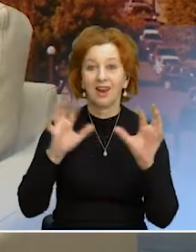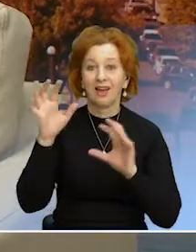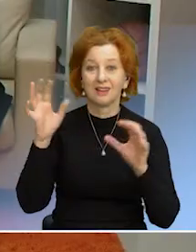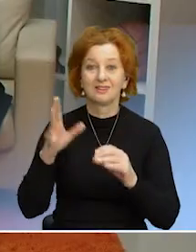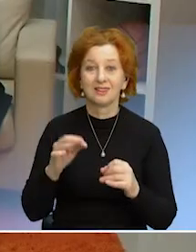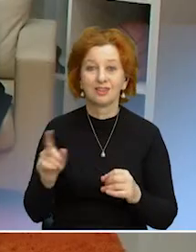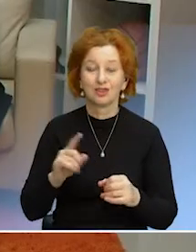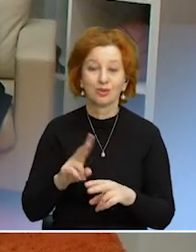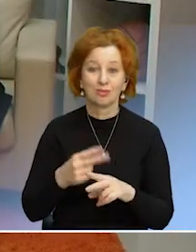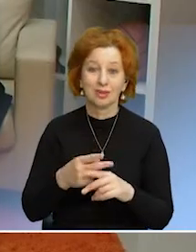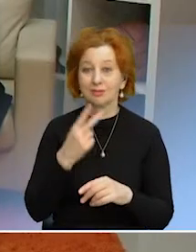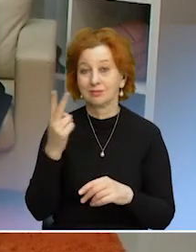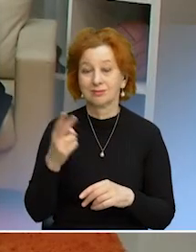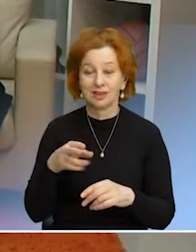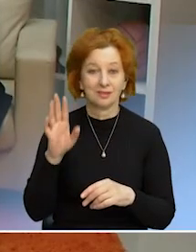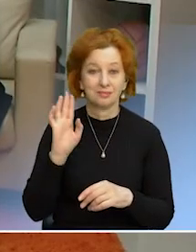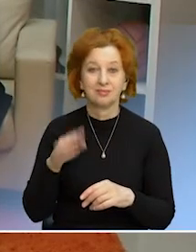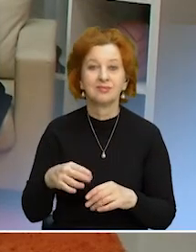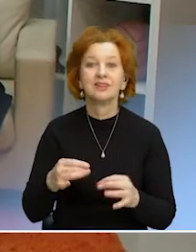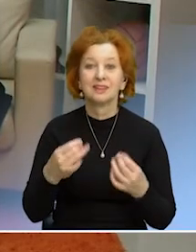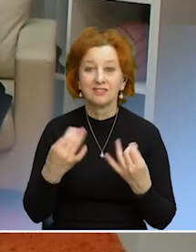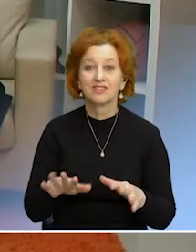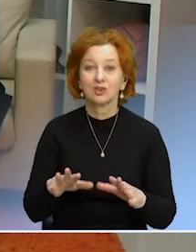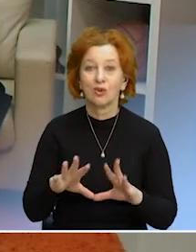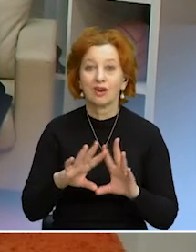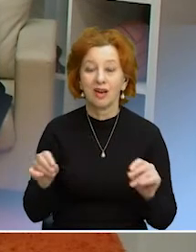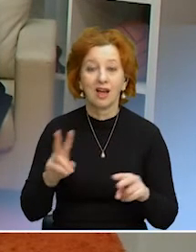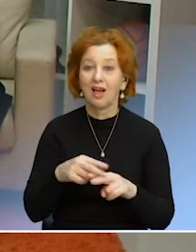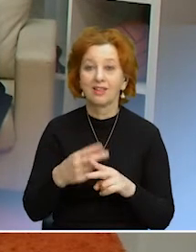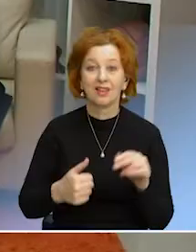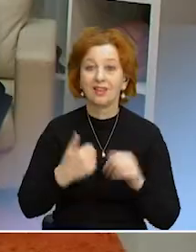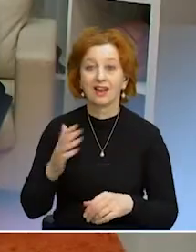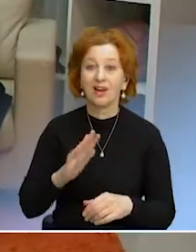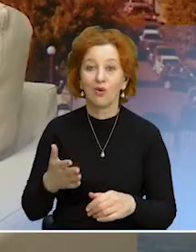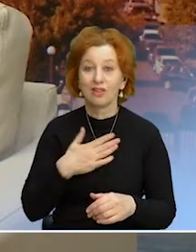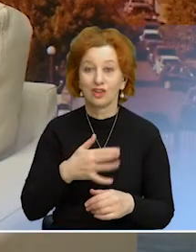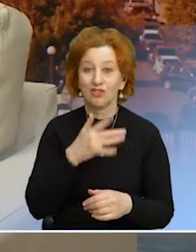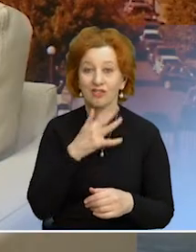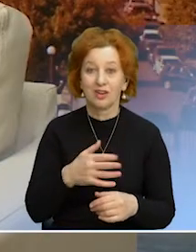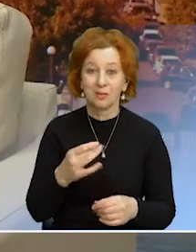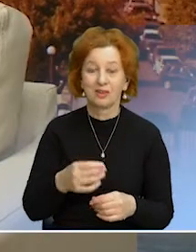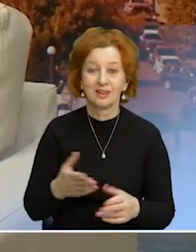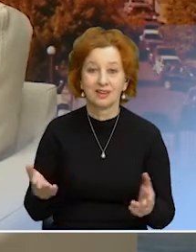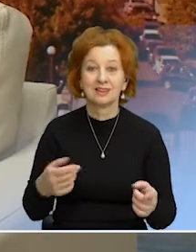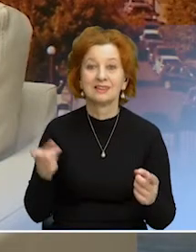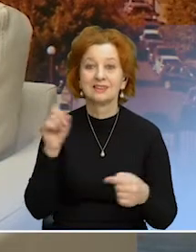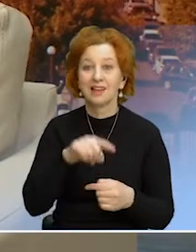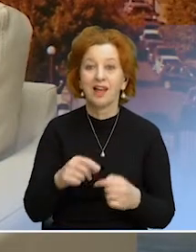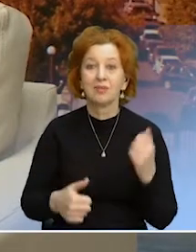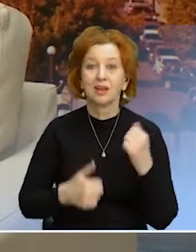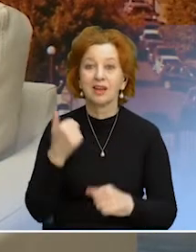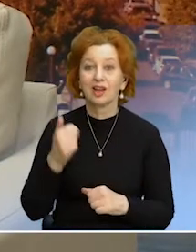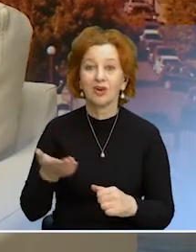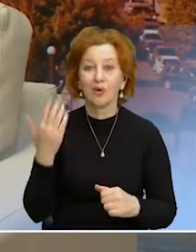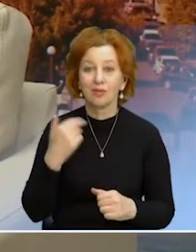да, где-то что-то там одним глазом. Вот. Но это же не герой нашего времени. Даже с теми героями, которые были в